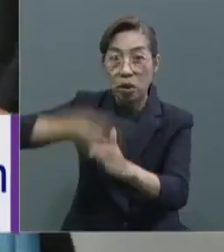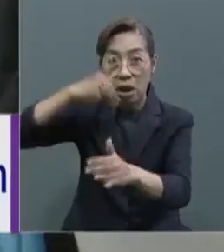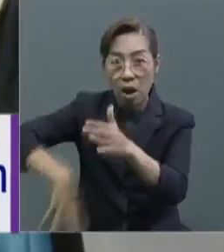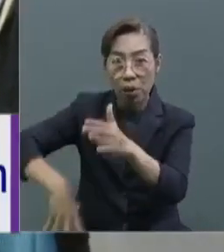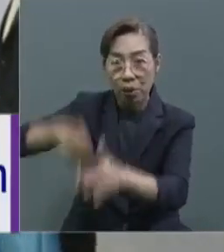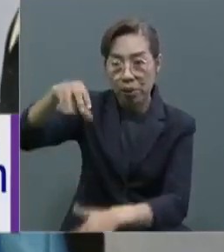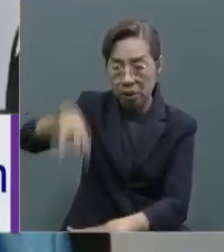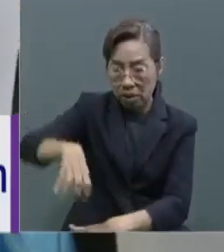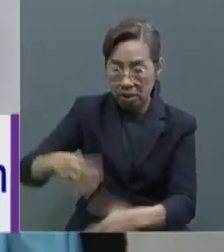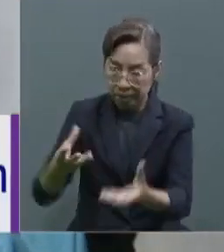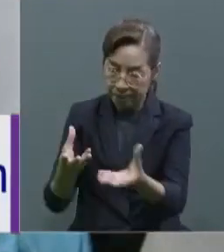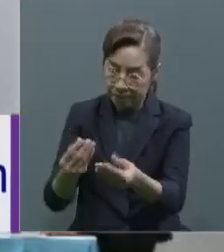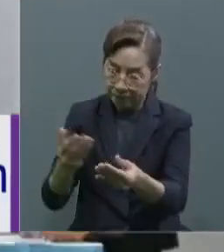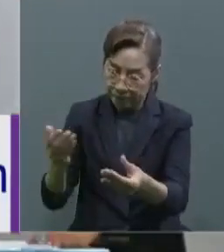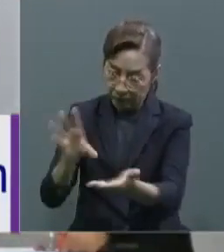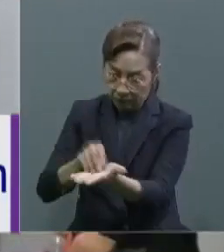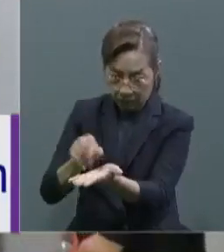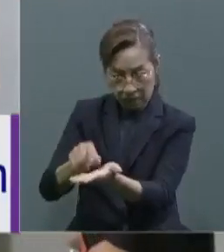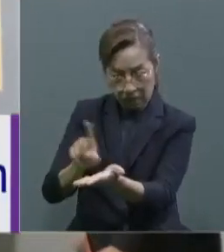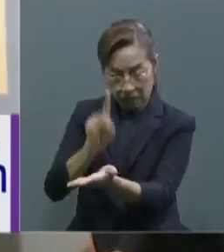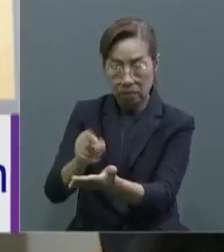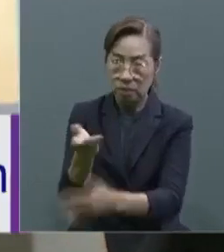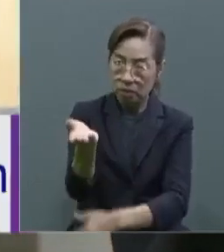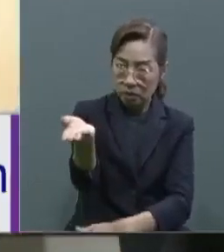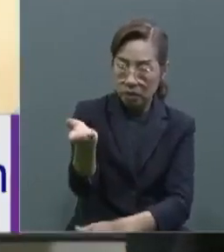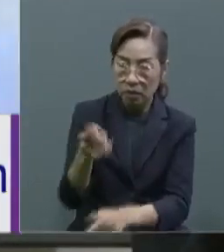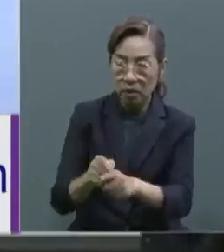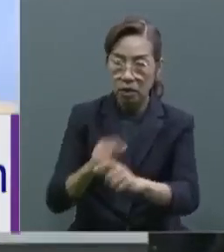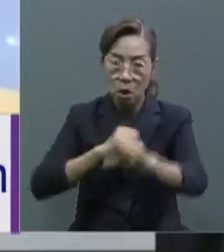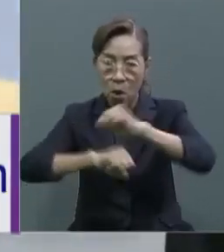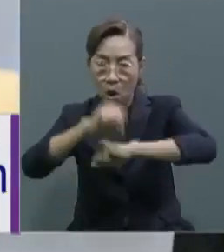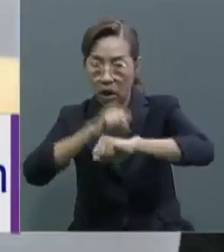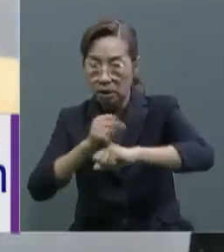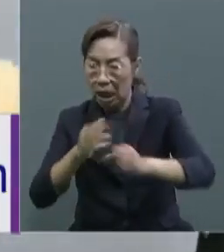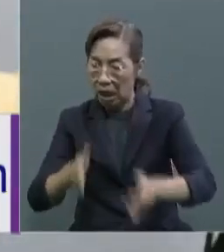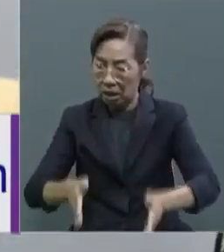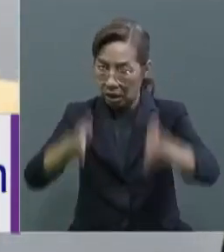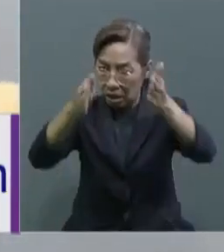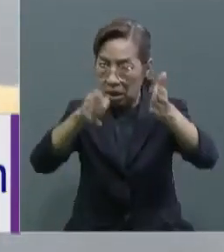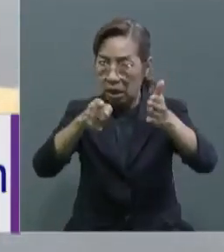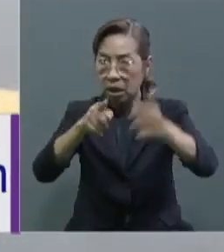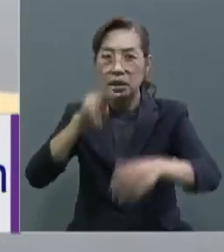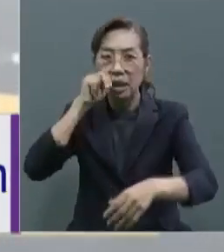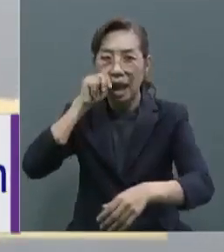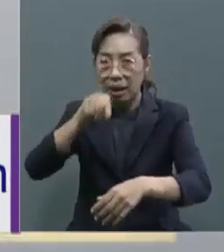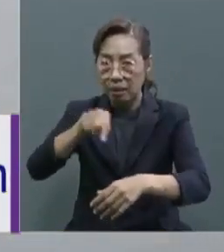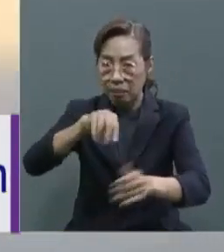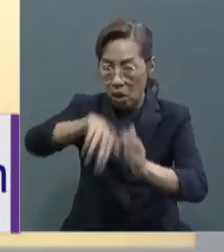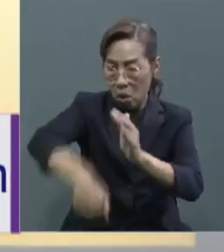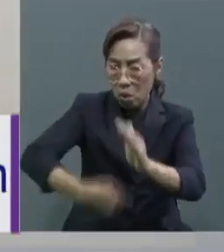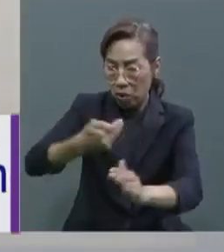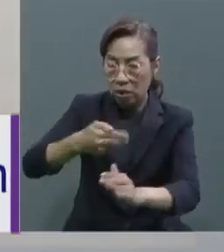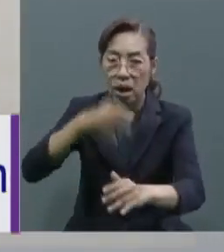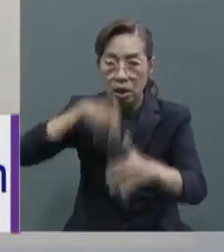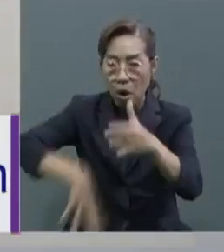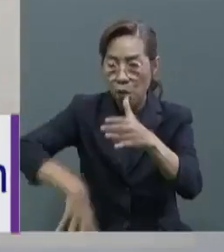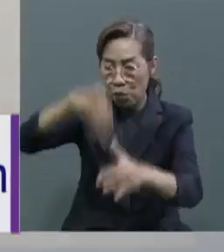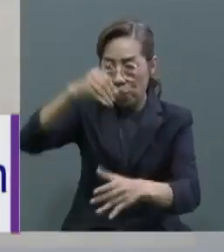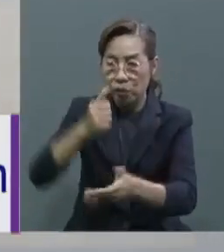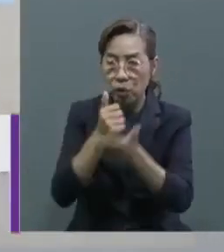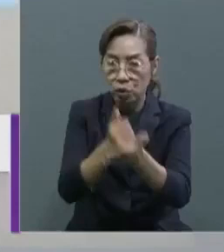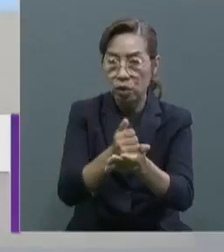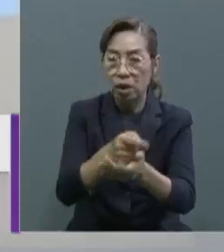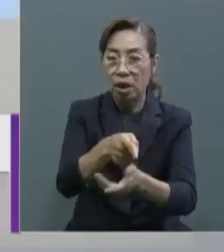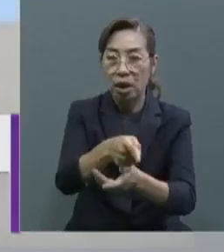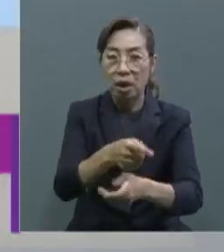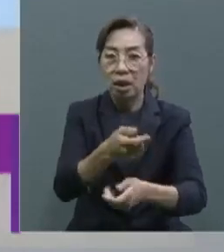บ่ายเบี่ยงการส่งแบบแปลนแล้วก็ประมาณงบประมาณการก่อสร้างโครงการพัฒนาน้ำบาดาลเพื่อการเกษตรสูบน้ำด้วยไฟฟ้า